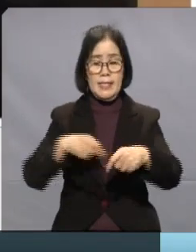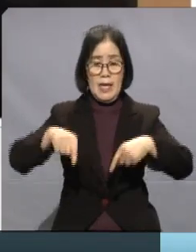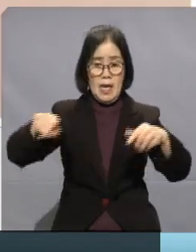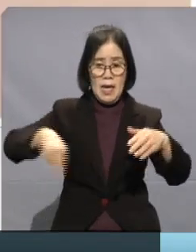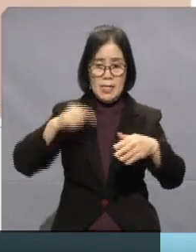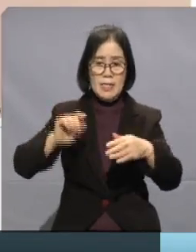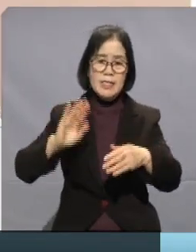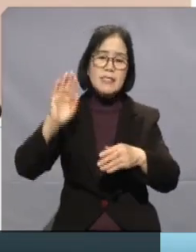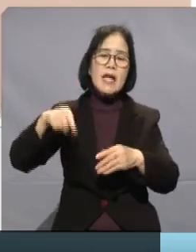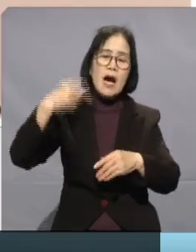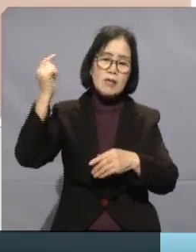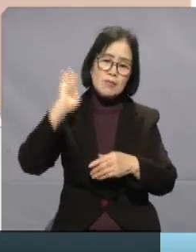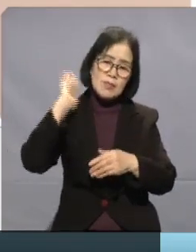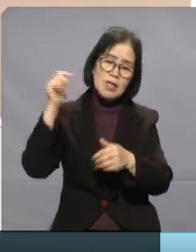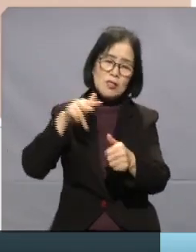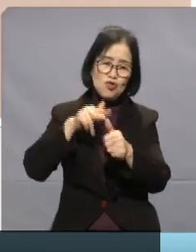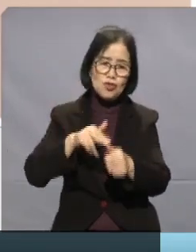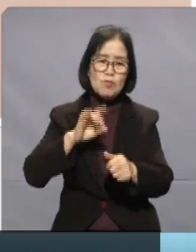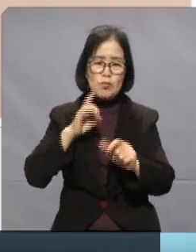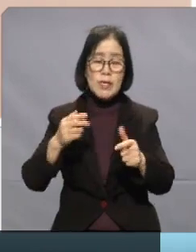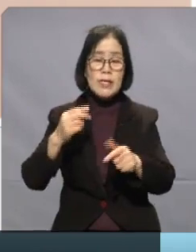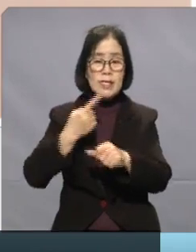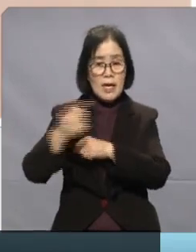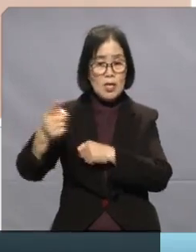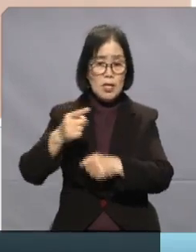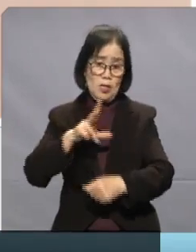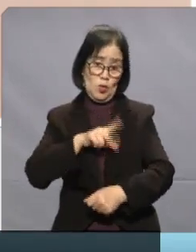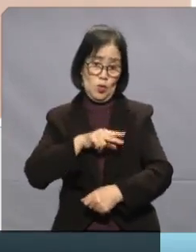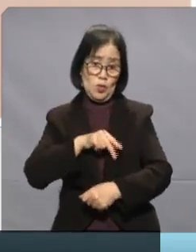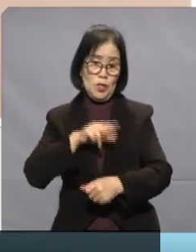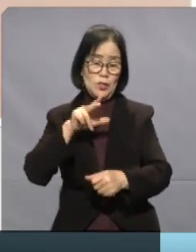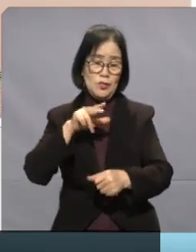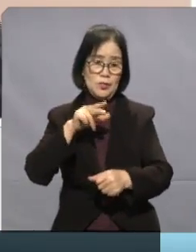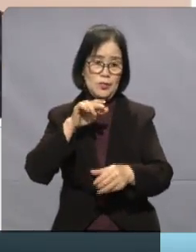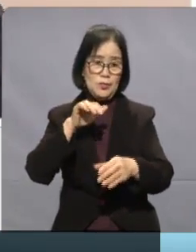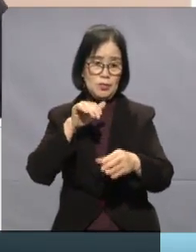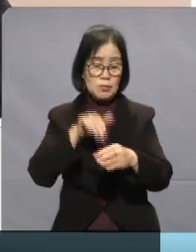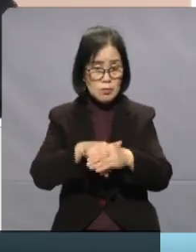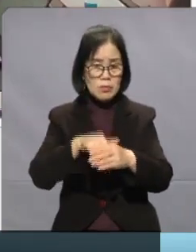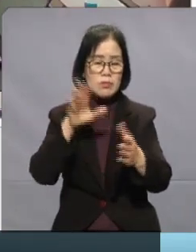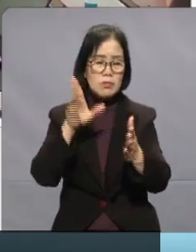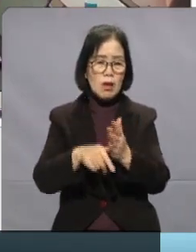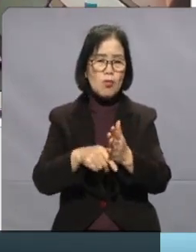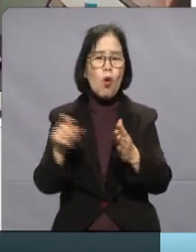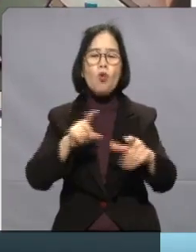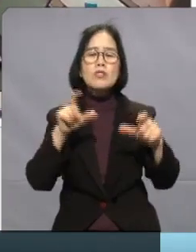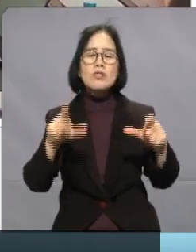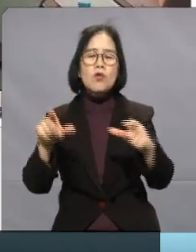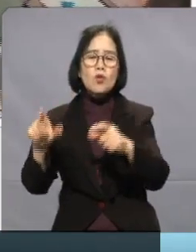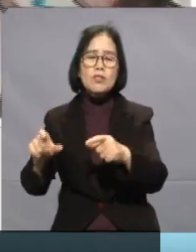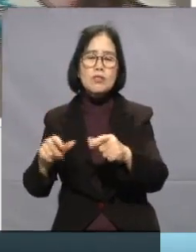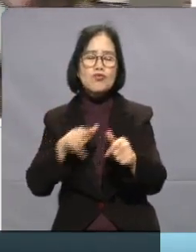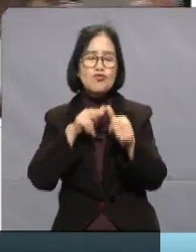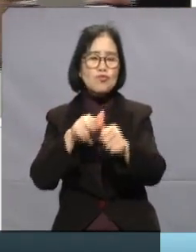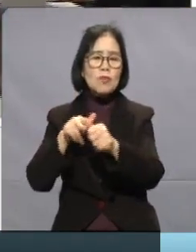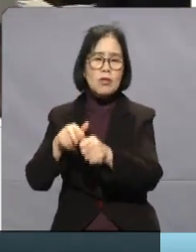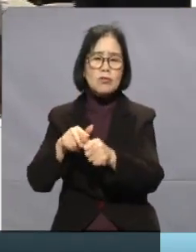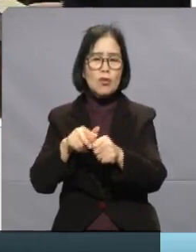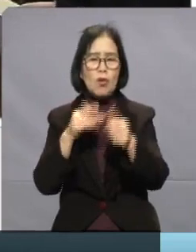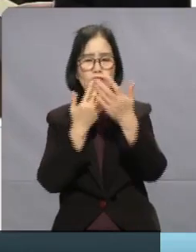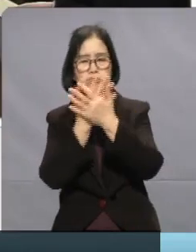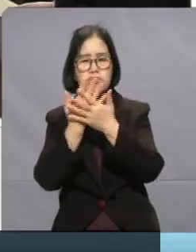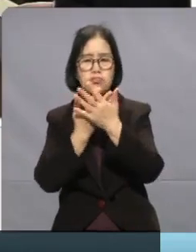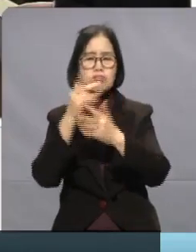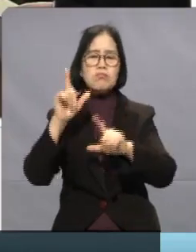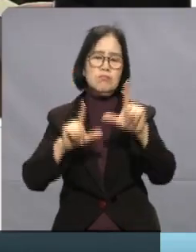대선주자는 물론이거니와 내년에 있을 총선에서조차 유승민 전 의원이 어느 지역구로 어떻게 출마할지 도대체 종잡을 수 없는